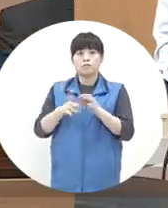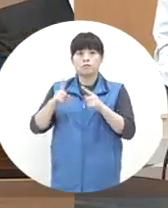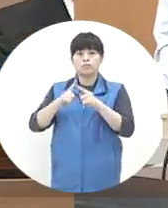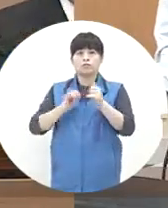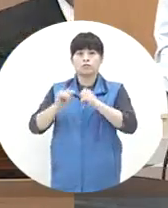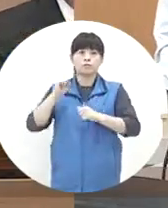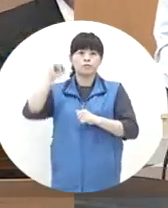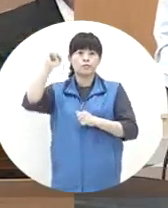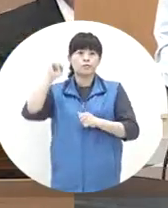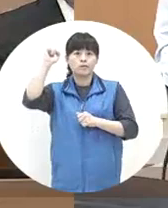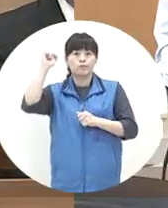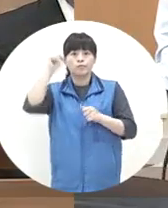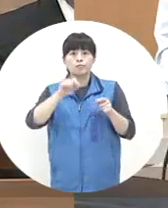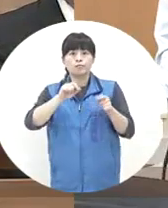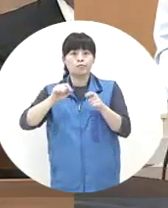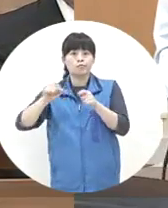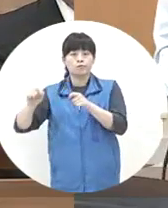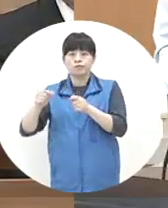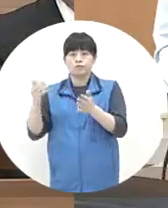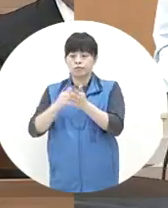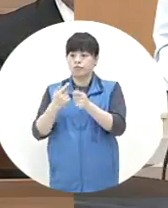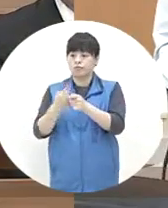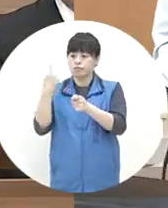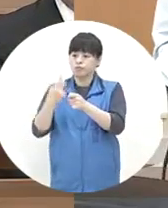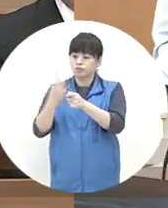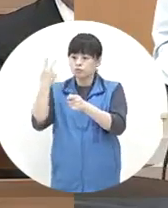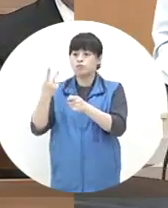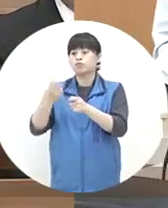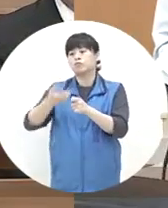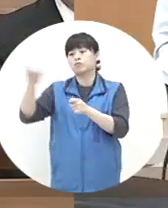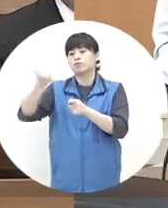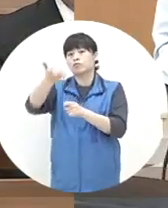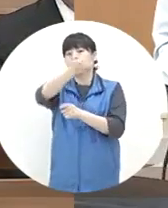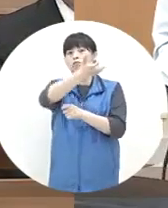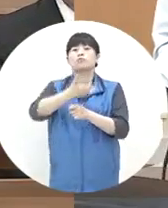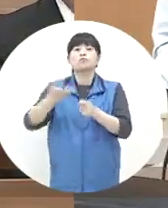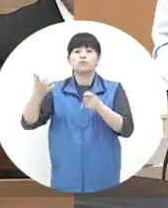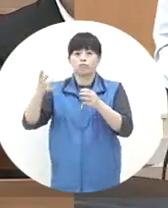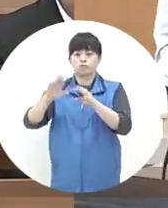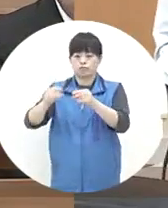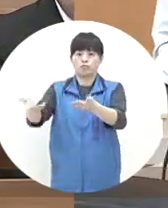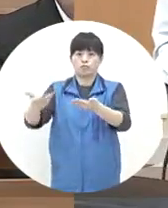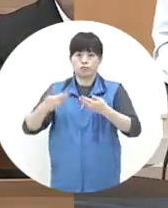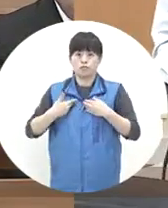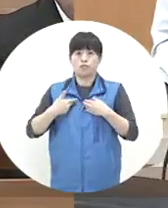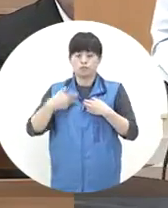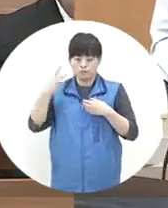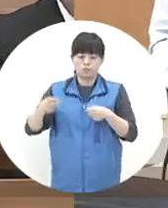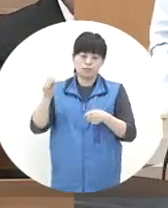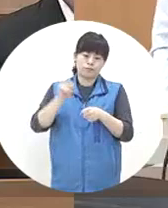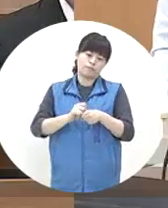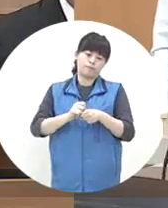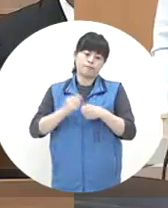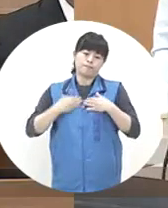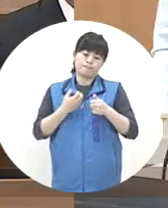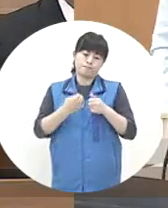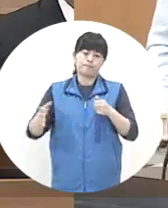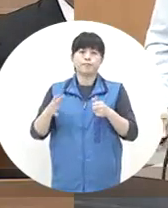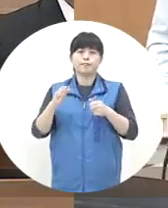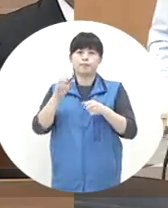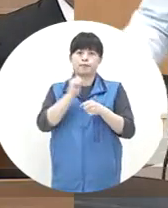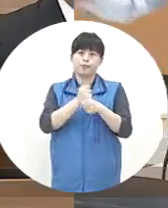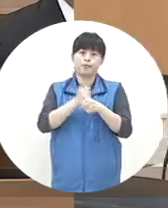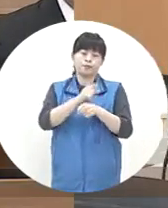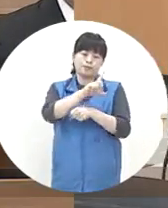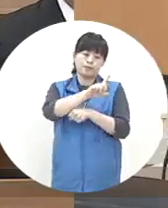到去年跟前年才陆续交地啊。此外，这2年的疫情哦，也有缺工缺料，还有些 好，我知